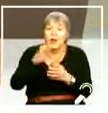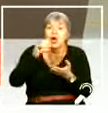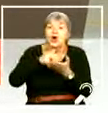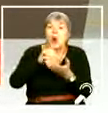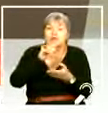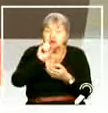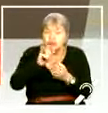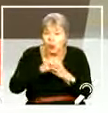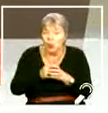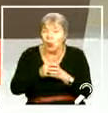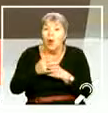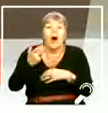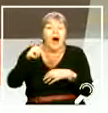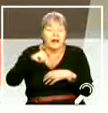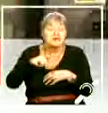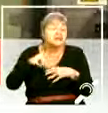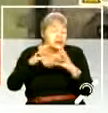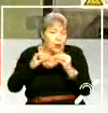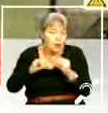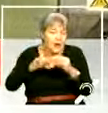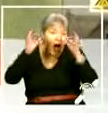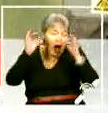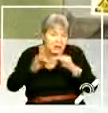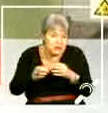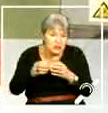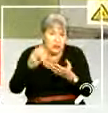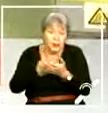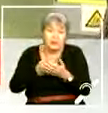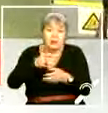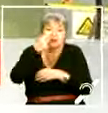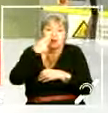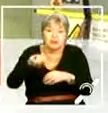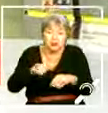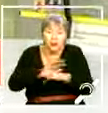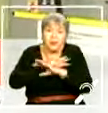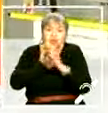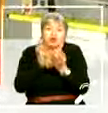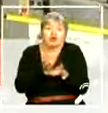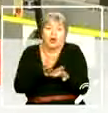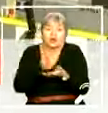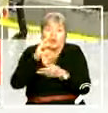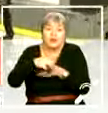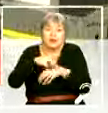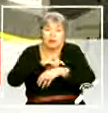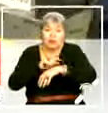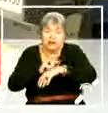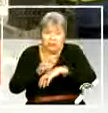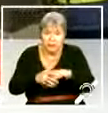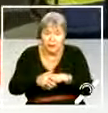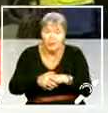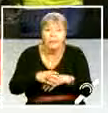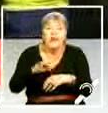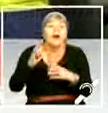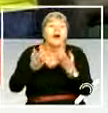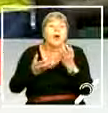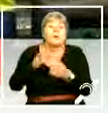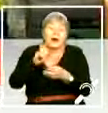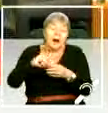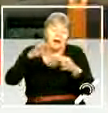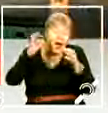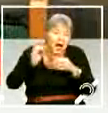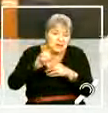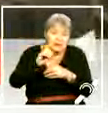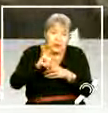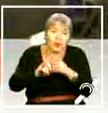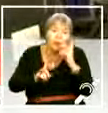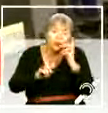consumul intern a scăzut în condițiile în care prețurile au crescut destul de mult în ultima perioadă. Puterea de cumpărare a scăzut, iată așadar românii au